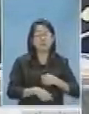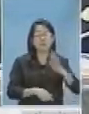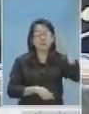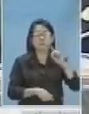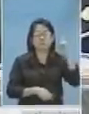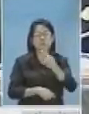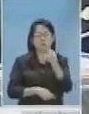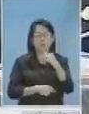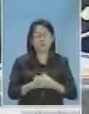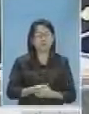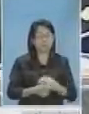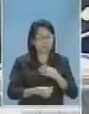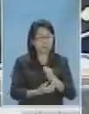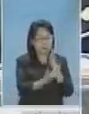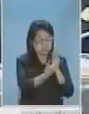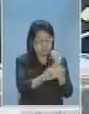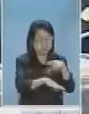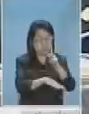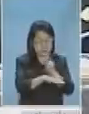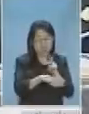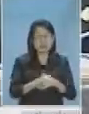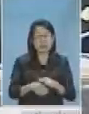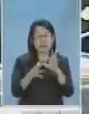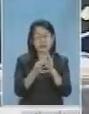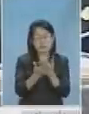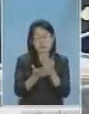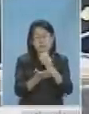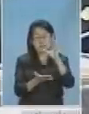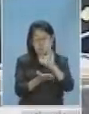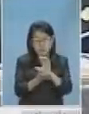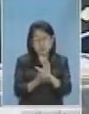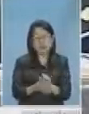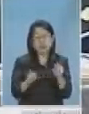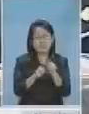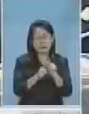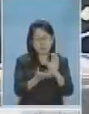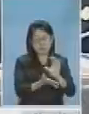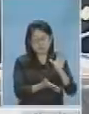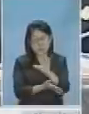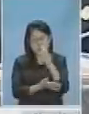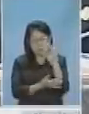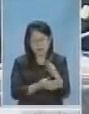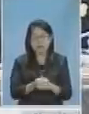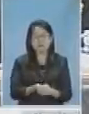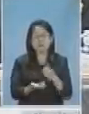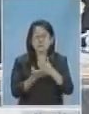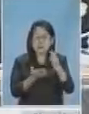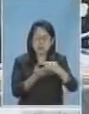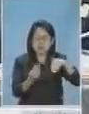จะเรียนกับท่านประธานว่าในแง่ของงบประมาณและวิธีการใช้งบประมาณเพื่อแก้ไขปัญหาเรื่องการเมืองไม่มีเสถียรภ